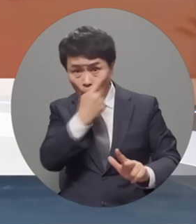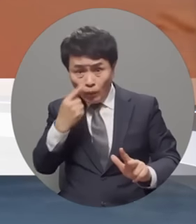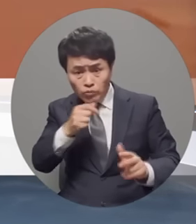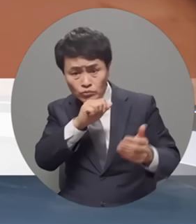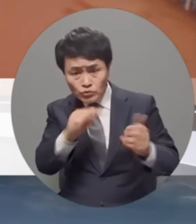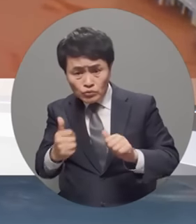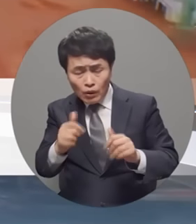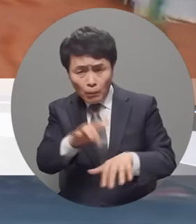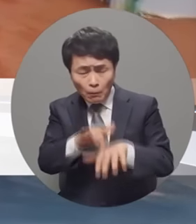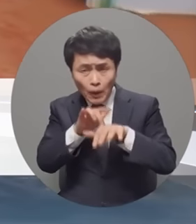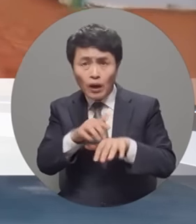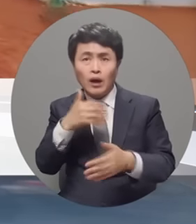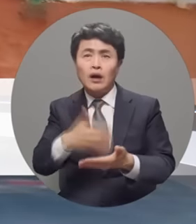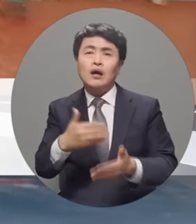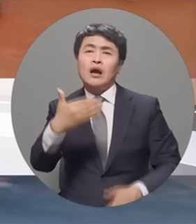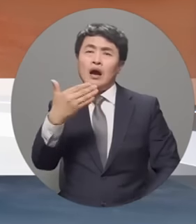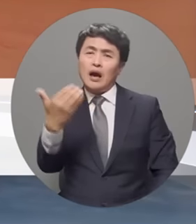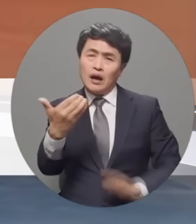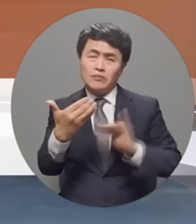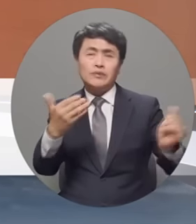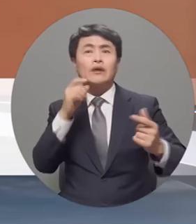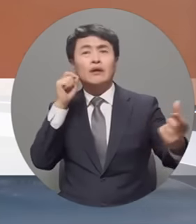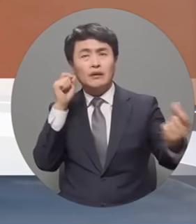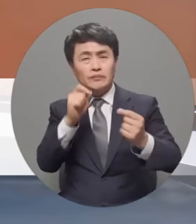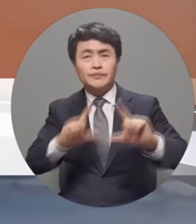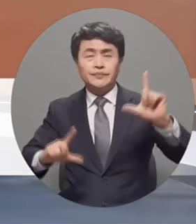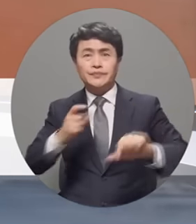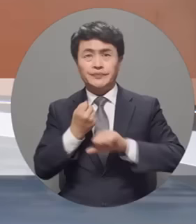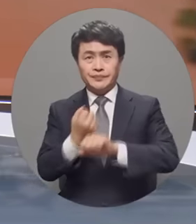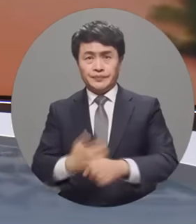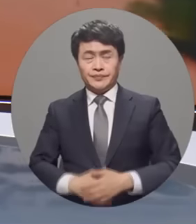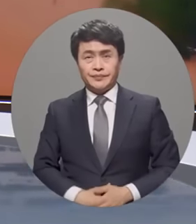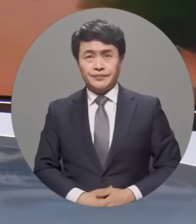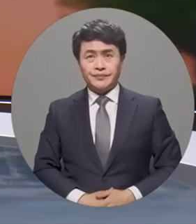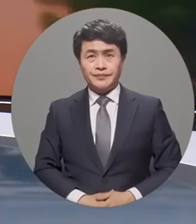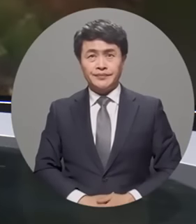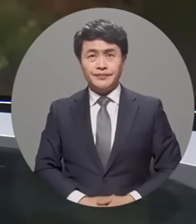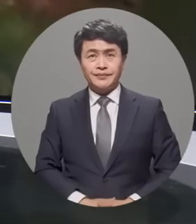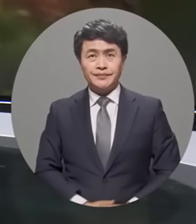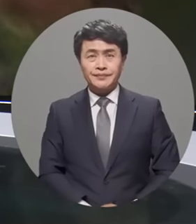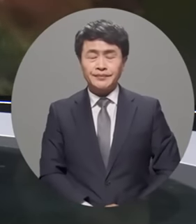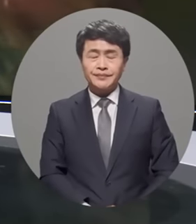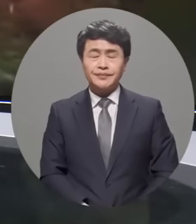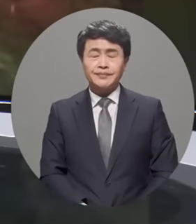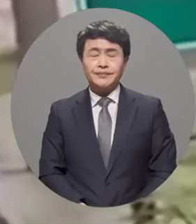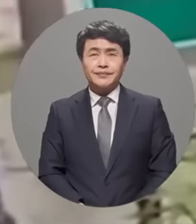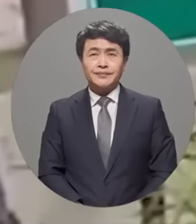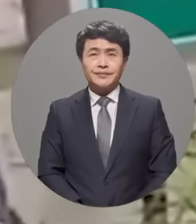사망자와 실종자가 90명에 달하는 것으로 나타났습니다. 윤성철 기자가 전하겠습니다.